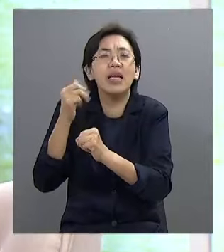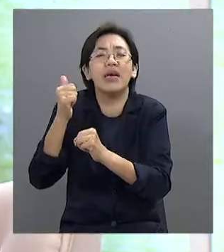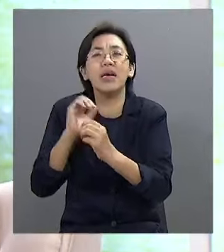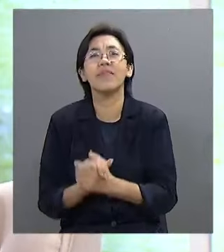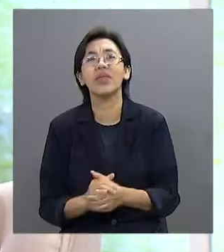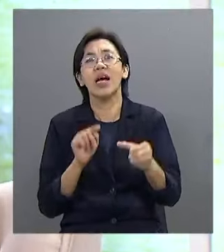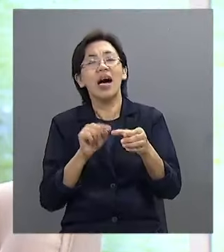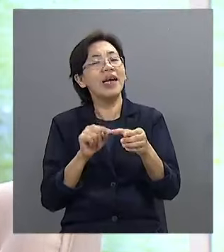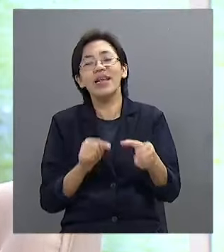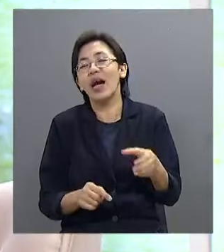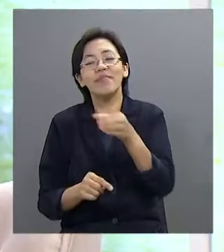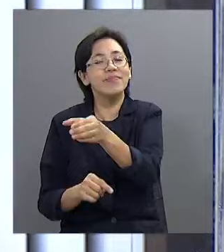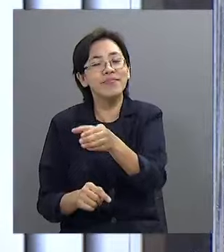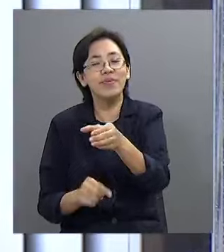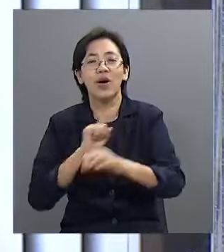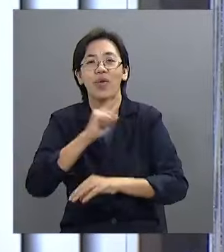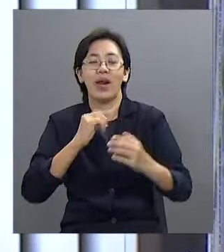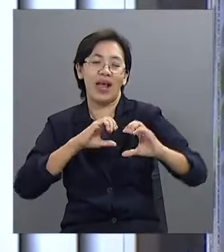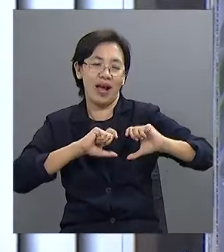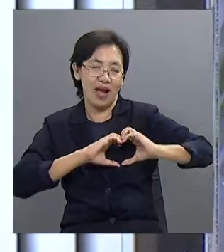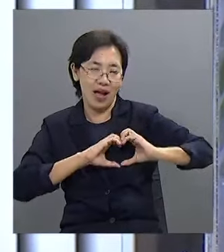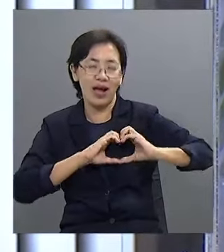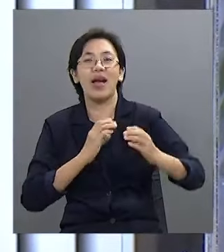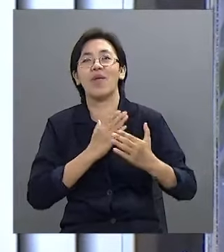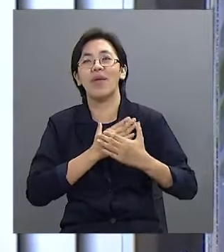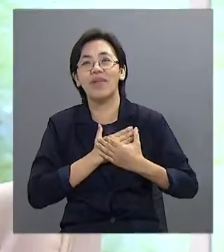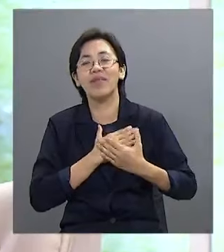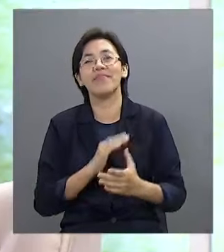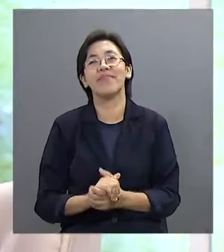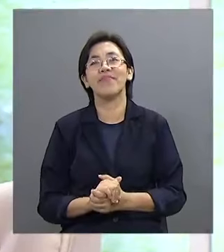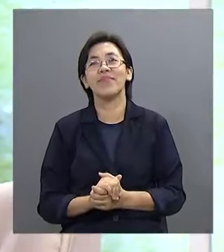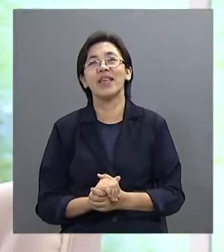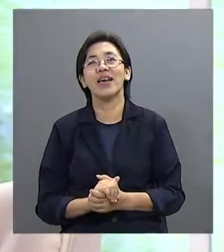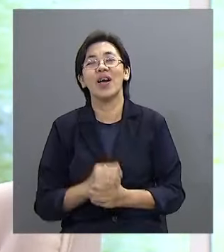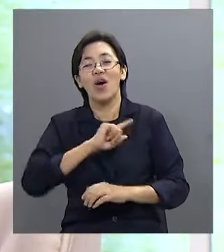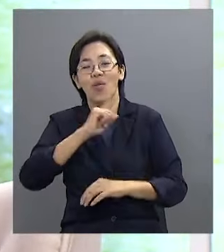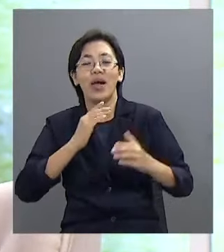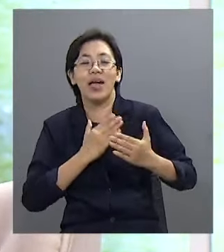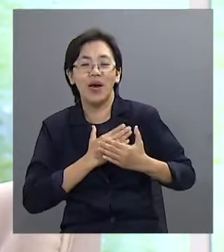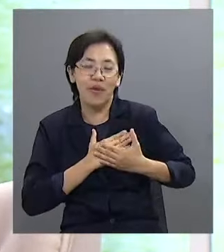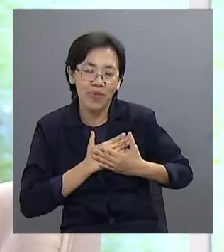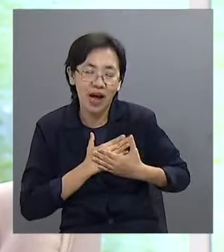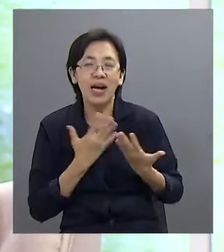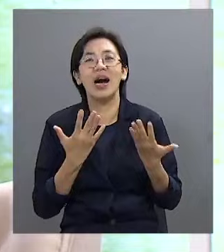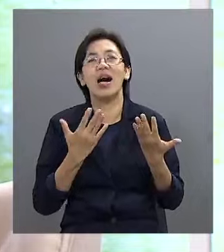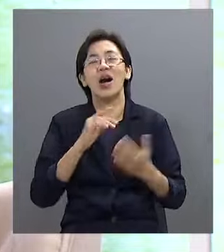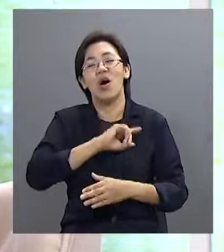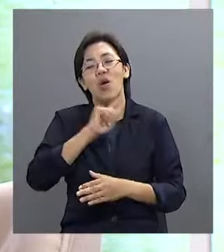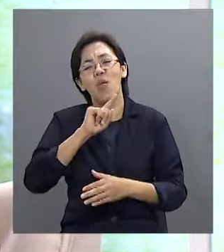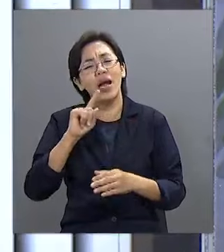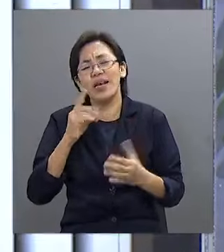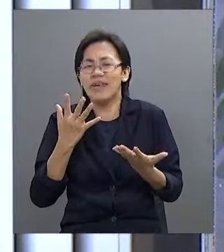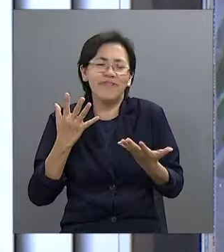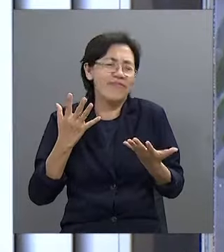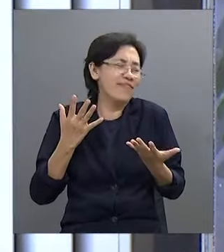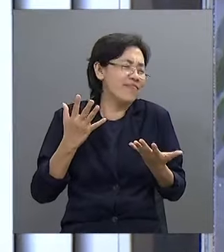าส วาเลนไทน์อ่ะงวดที่ว่าก็คือ วันวาเลนไทน์วันครบรอบวันเกิดบอกหลายงวดตกใจเลย หลายงวดก็คืออย่